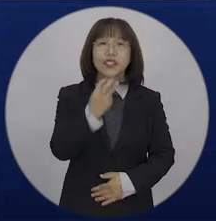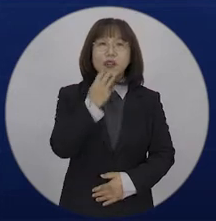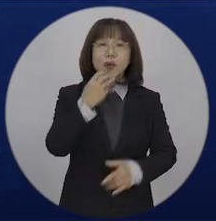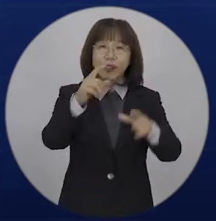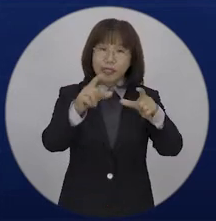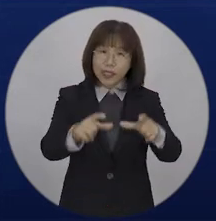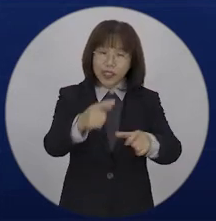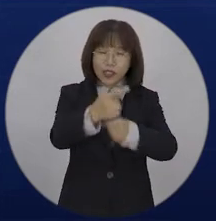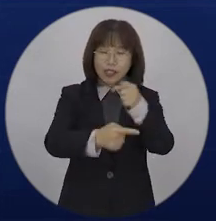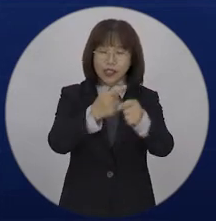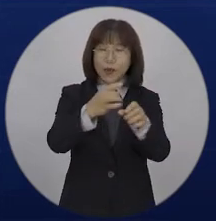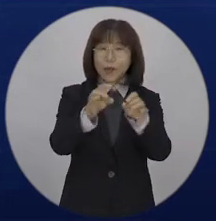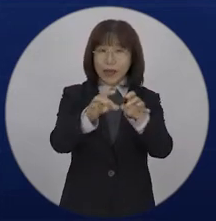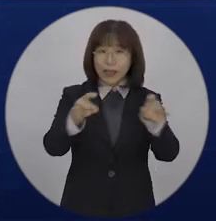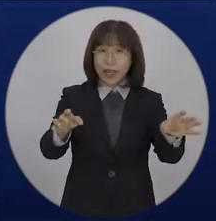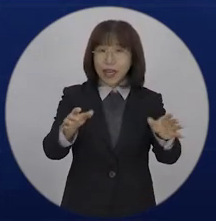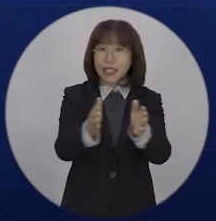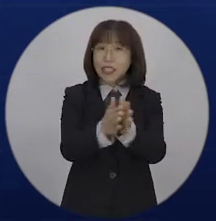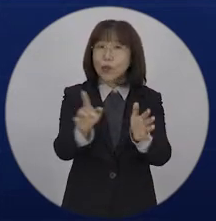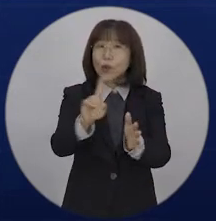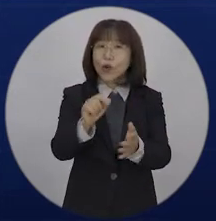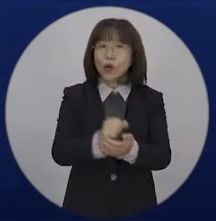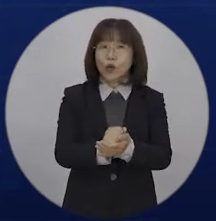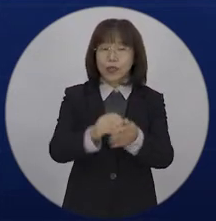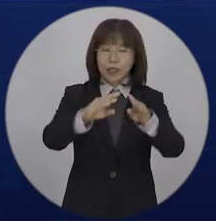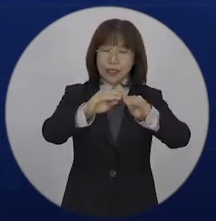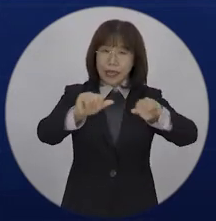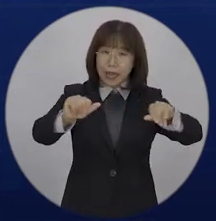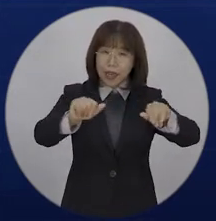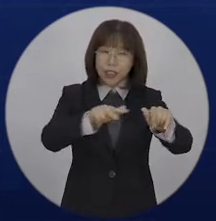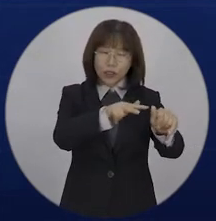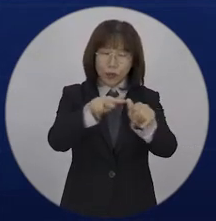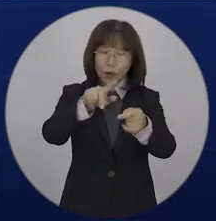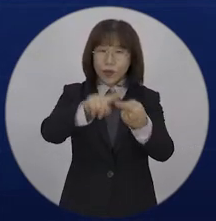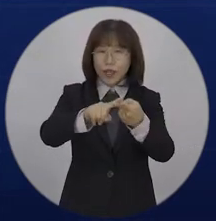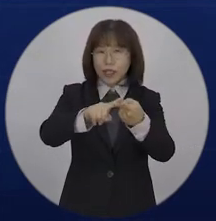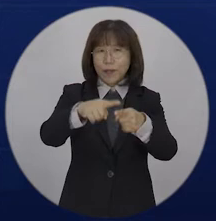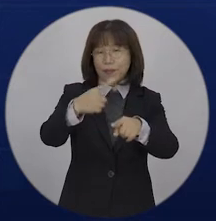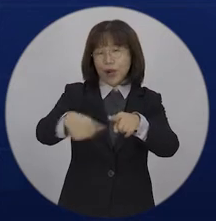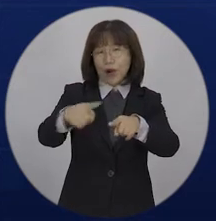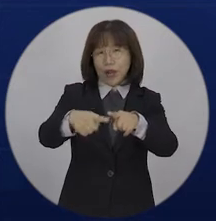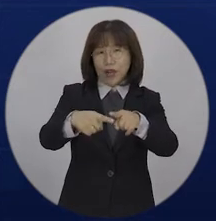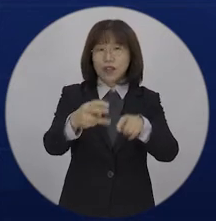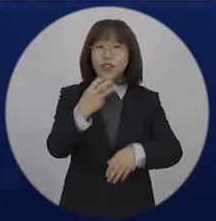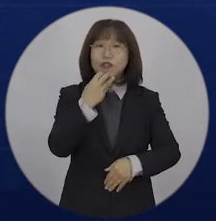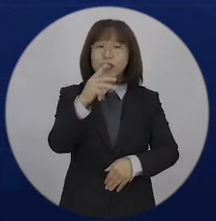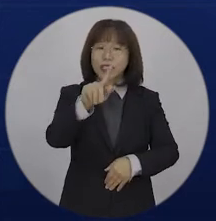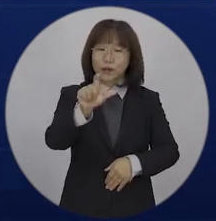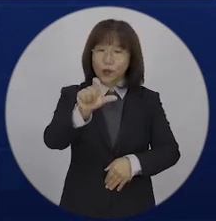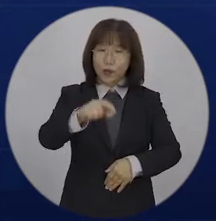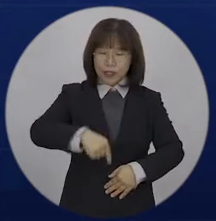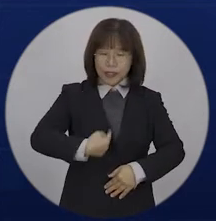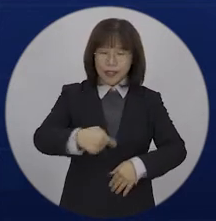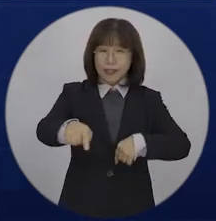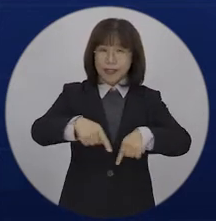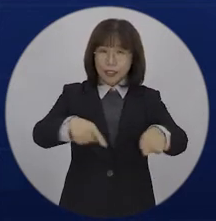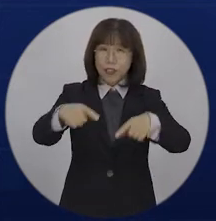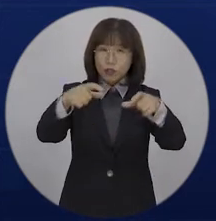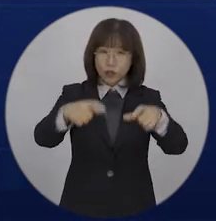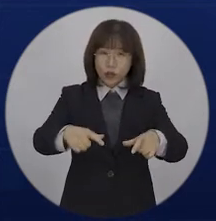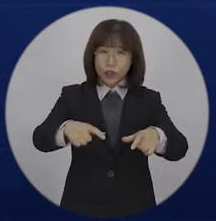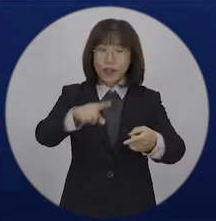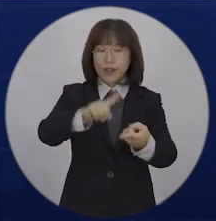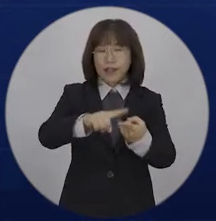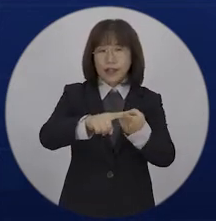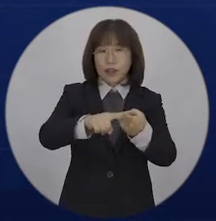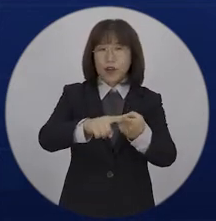서울시에서 매년 시행하는 토지 지적 관리업무 평가는 서울시 25개 자치구에서 추진하는 토지 지적 업무